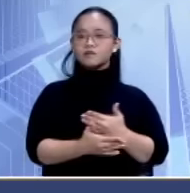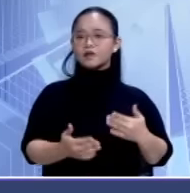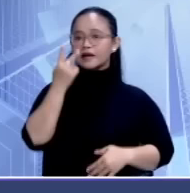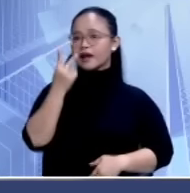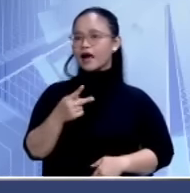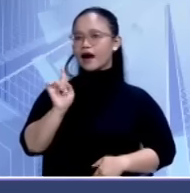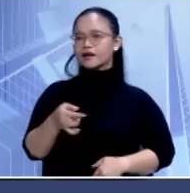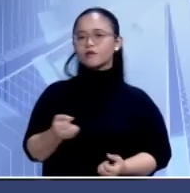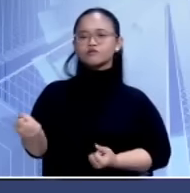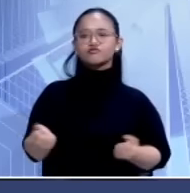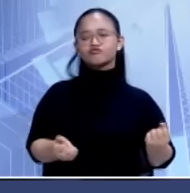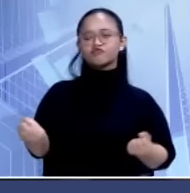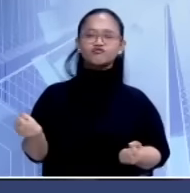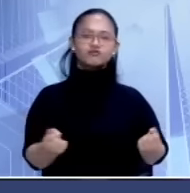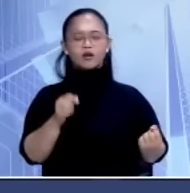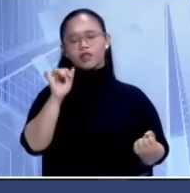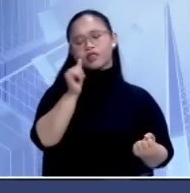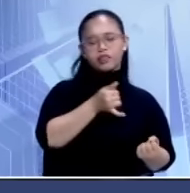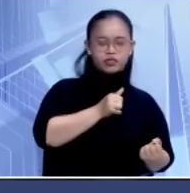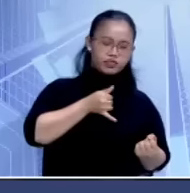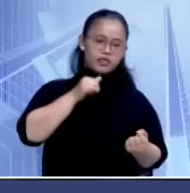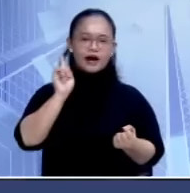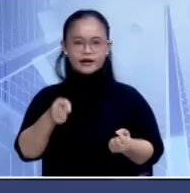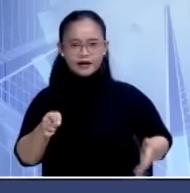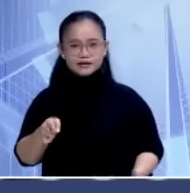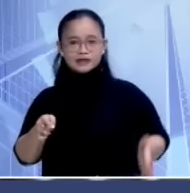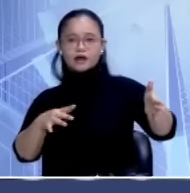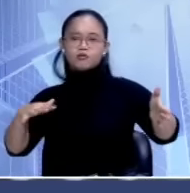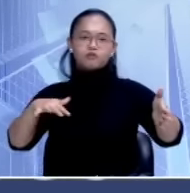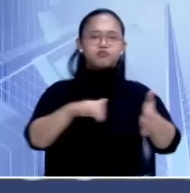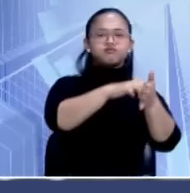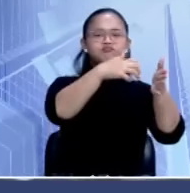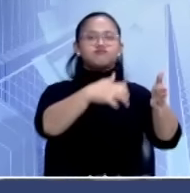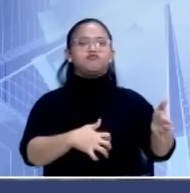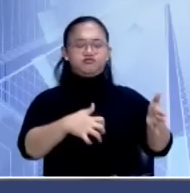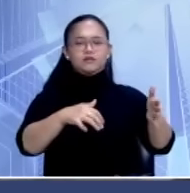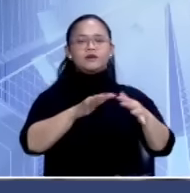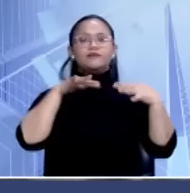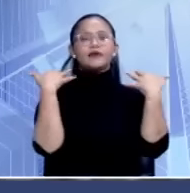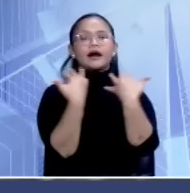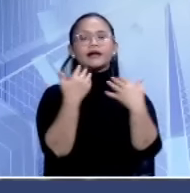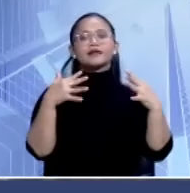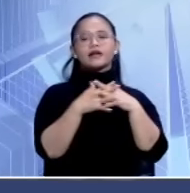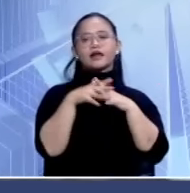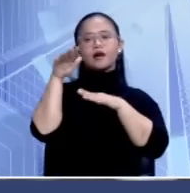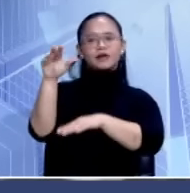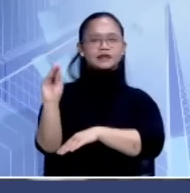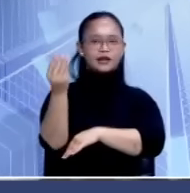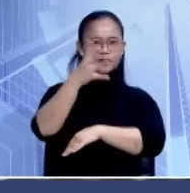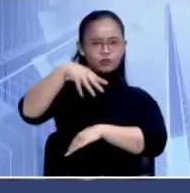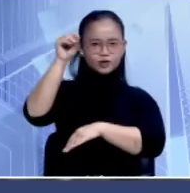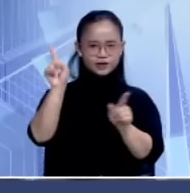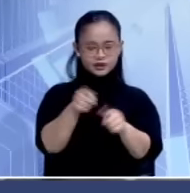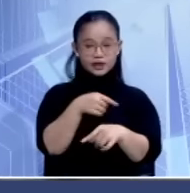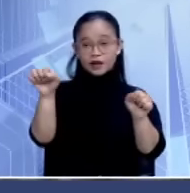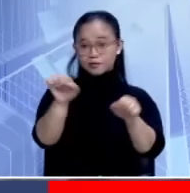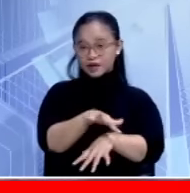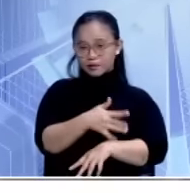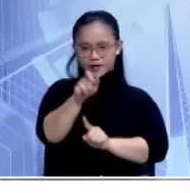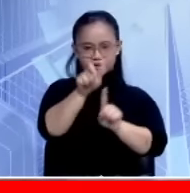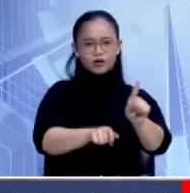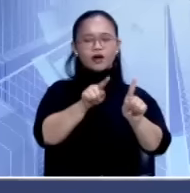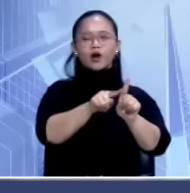Akibat sopir mabuk, mobil city car ini menabrak pembatas jalan air mancur Bundaran HI Tanah Abang Jakarta Pusat. Akibatnya satu orang